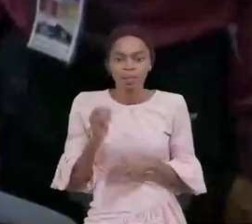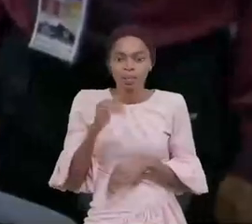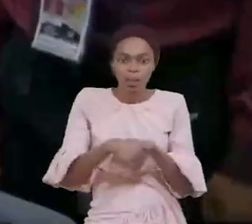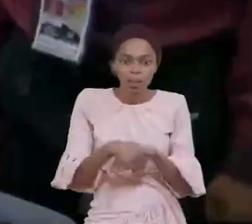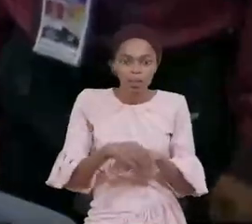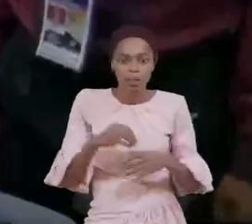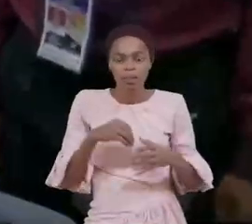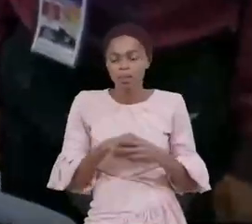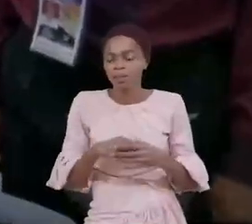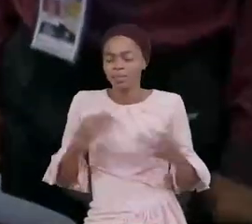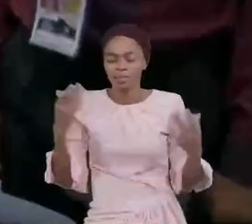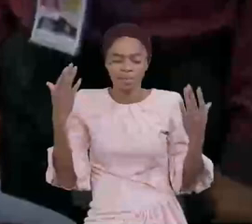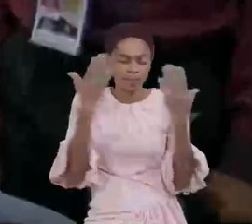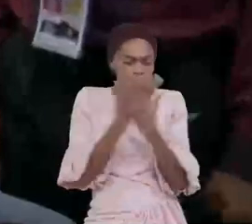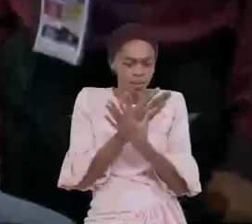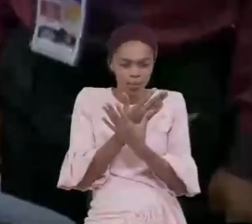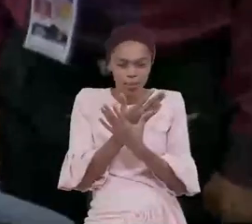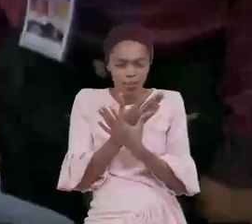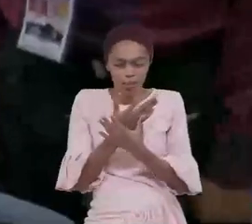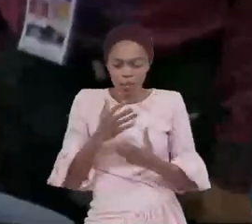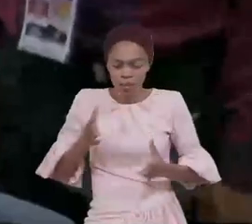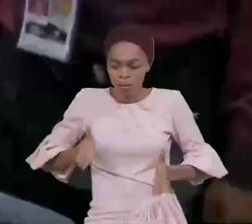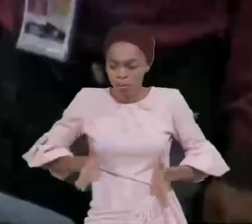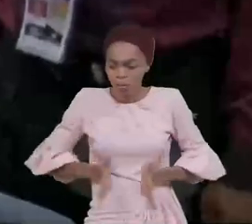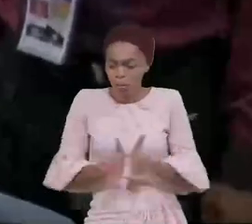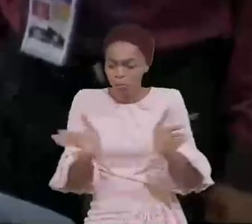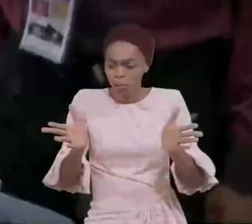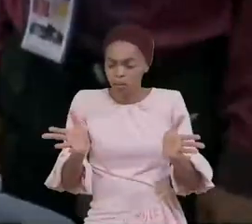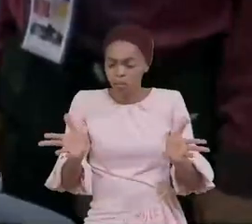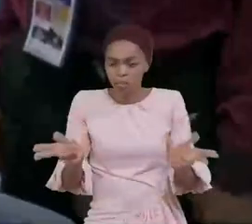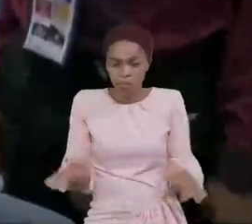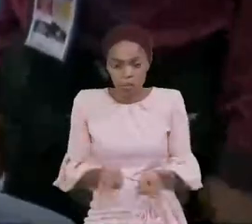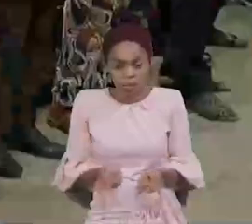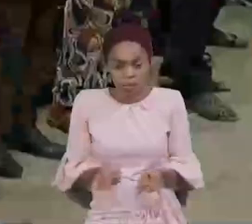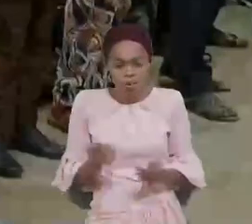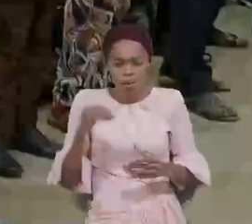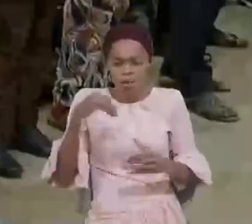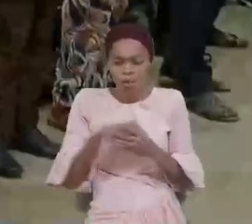dans la lumière et dans les ténèbres, en public et en privé,